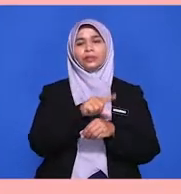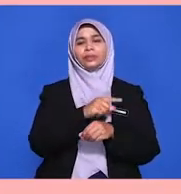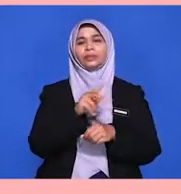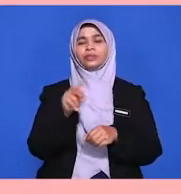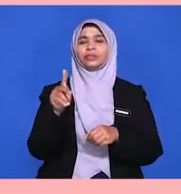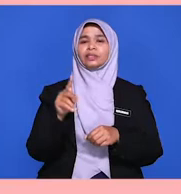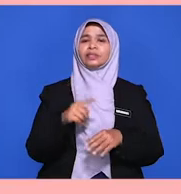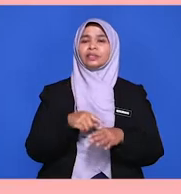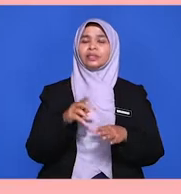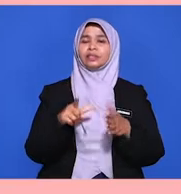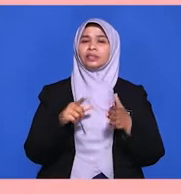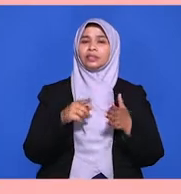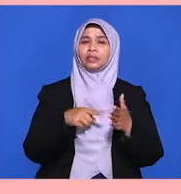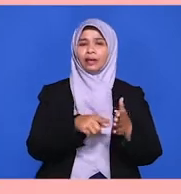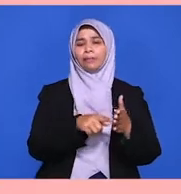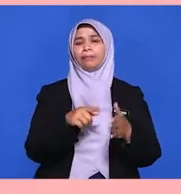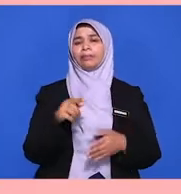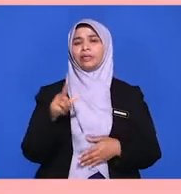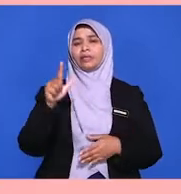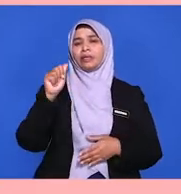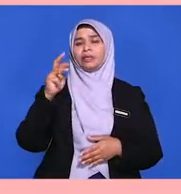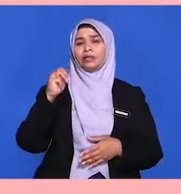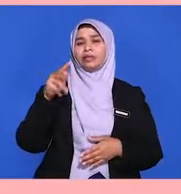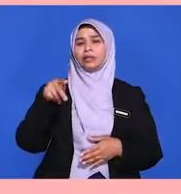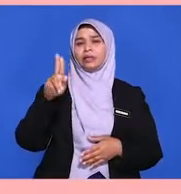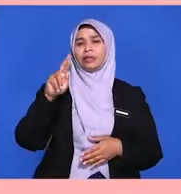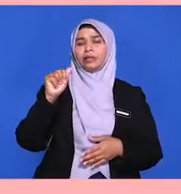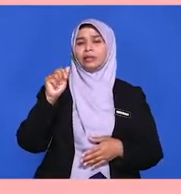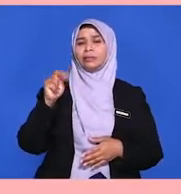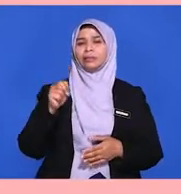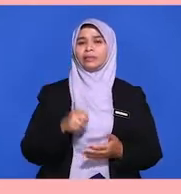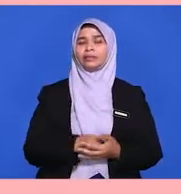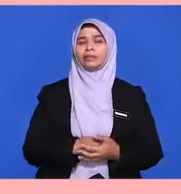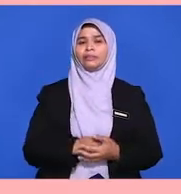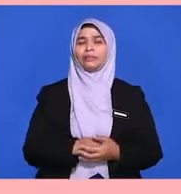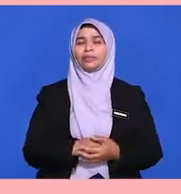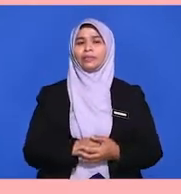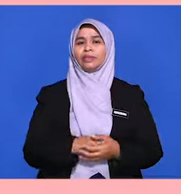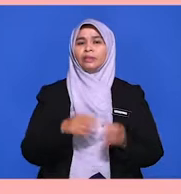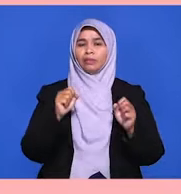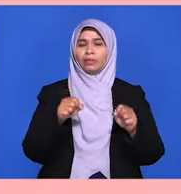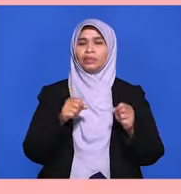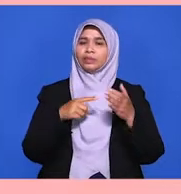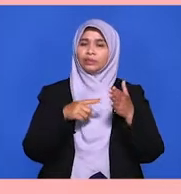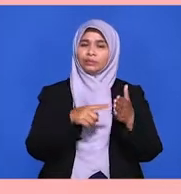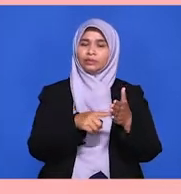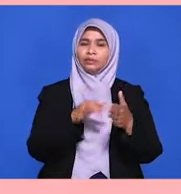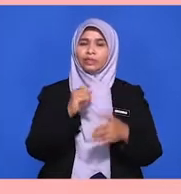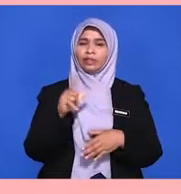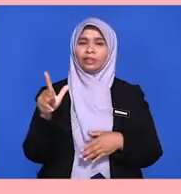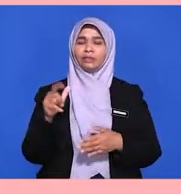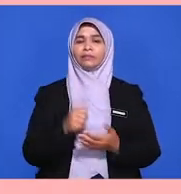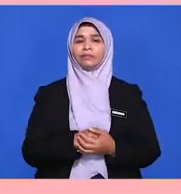dalam pendokumentasian. Antara lampiran yang boleh disertakan dalam pendokumentasian